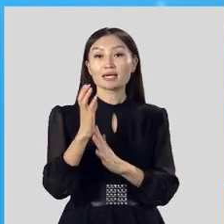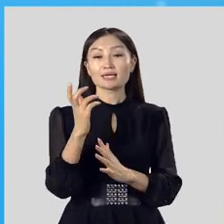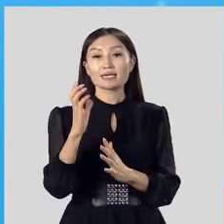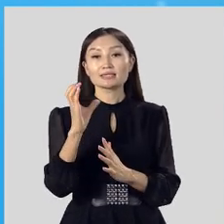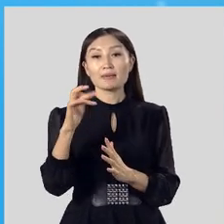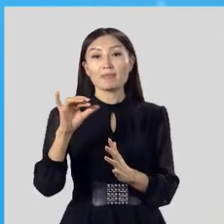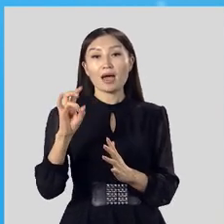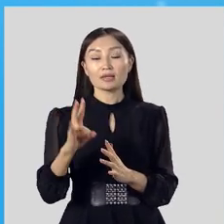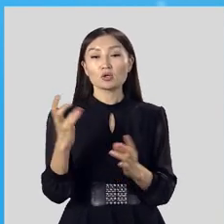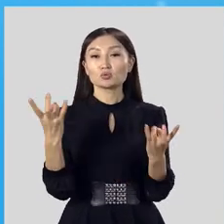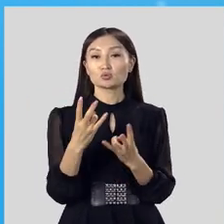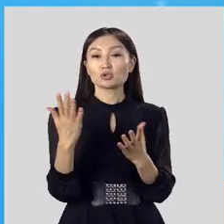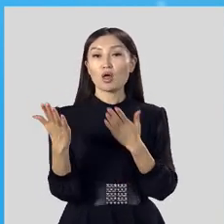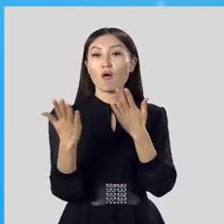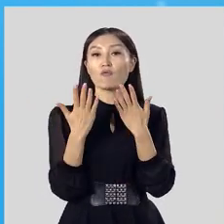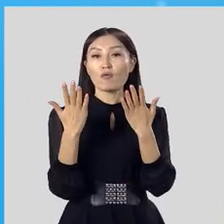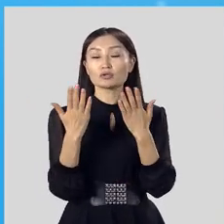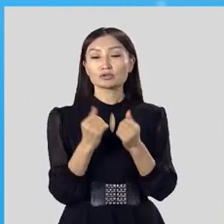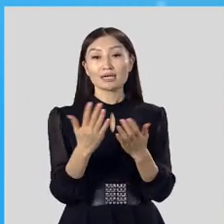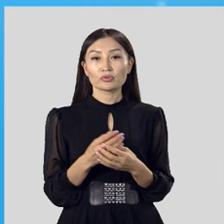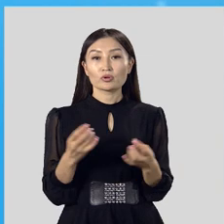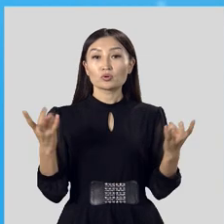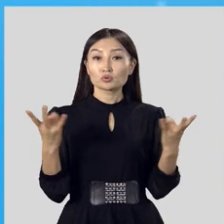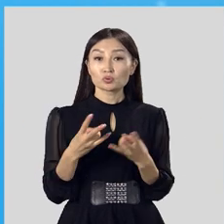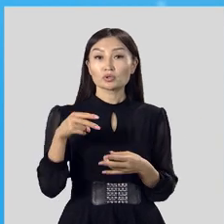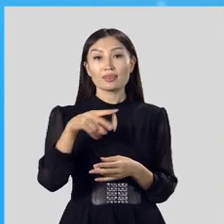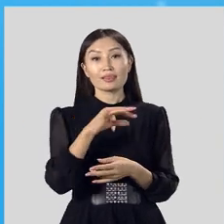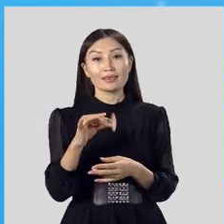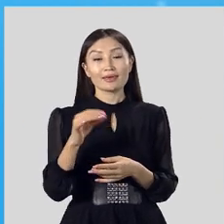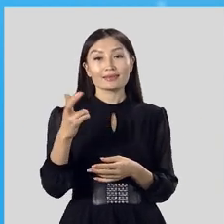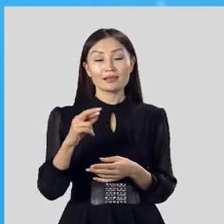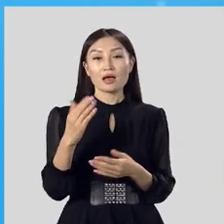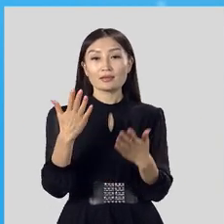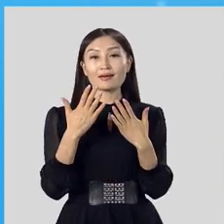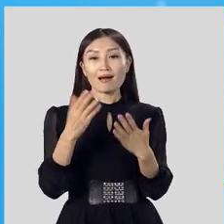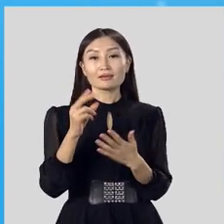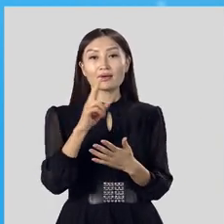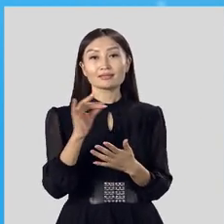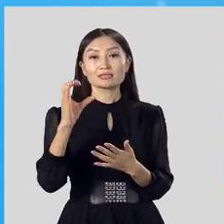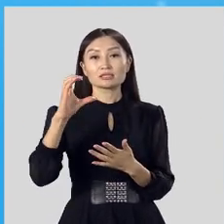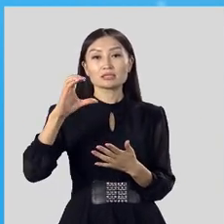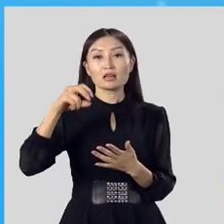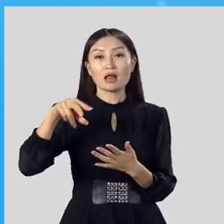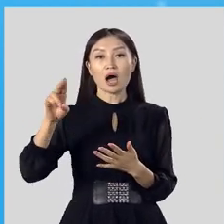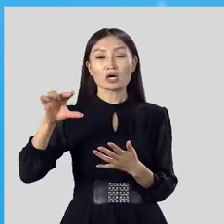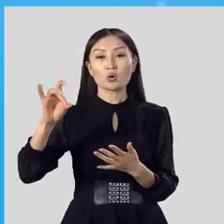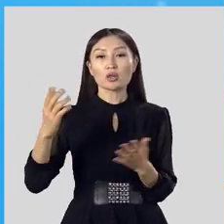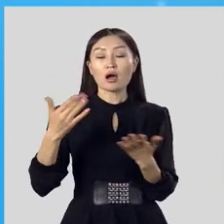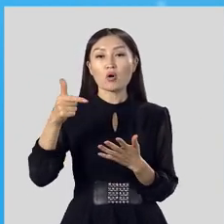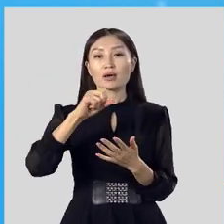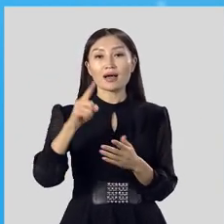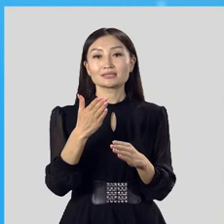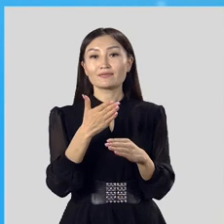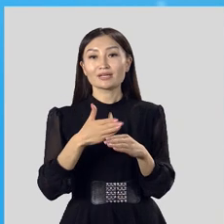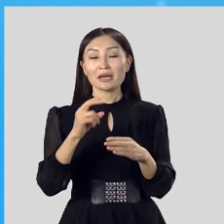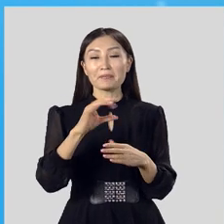семян нужен воздух. Дышат ли семена? Нужен ли для дыхания кислород? Какой газ выделяется